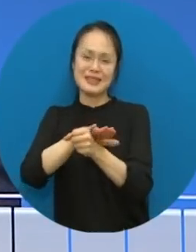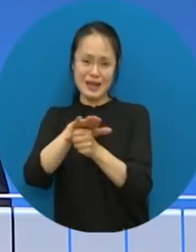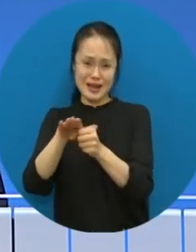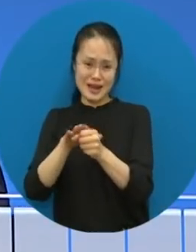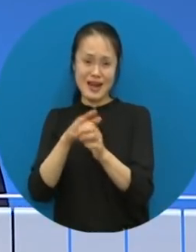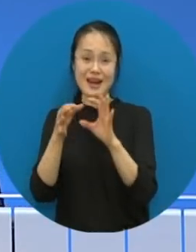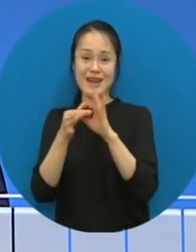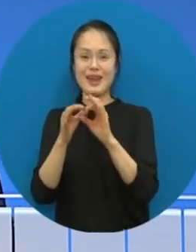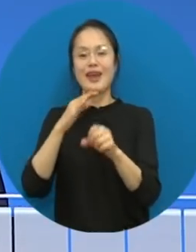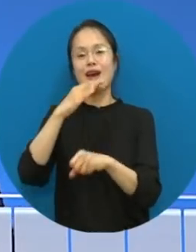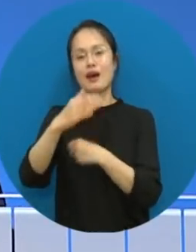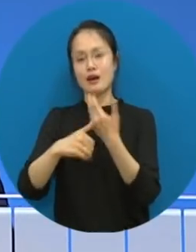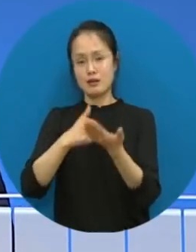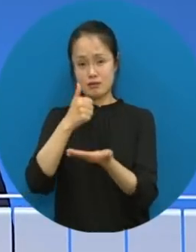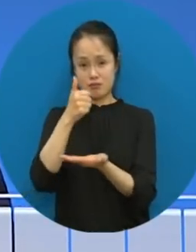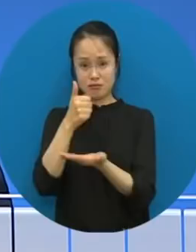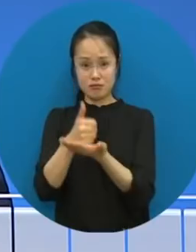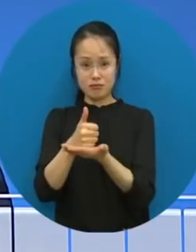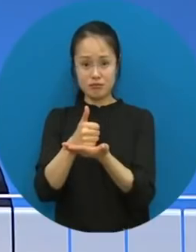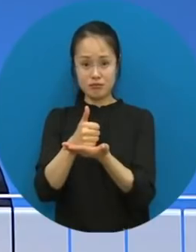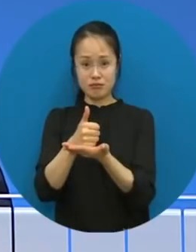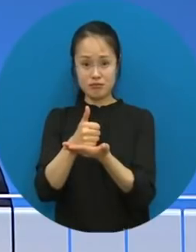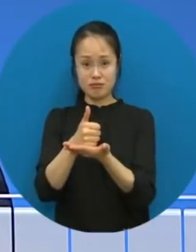이 하나님의 거룩한 사랑이